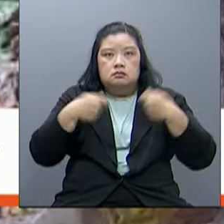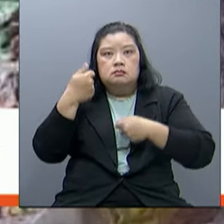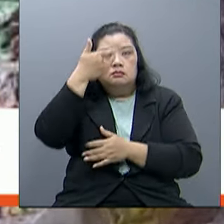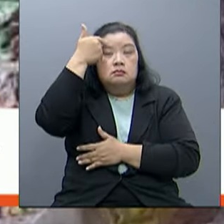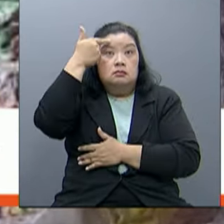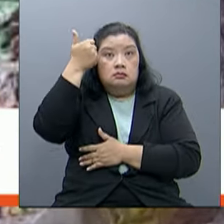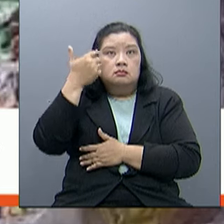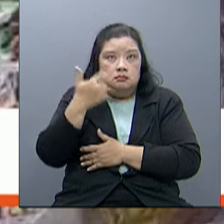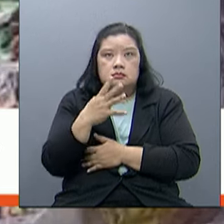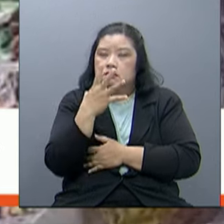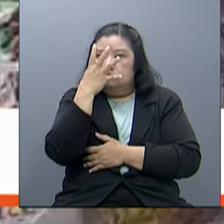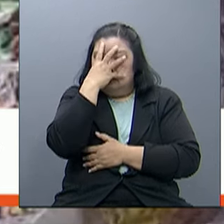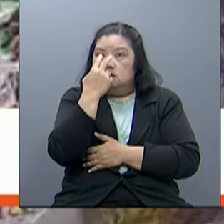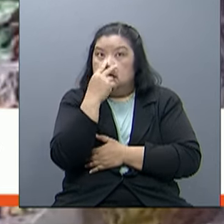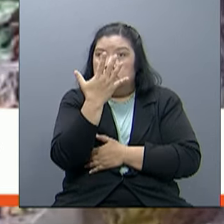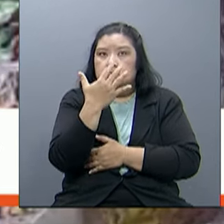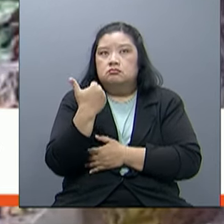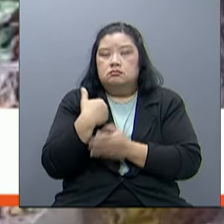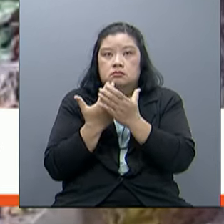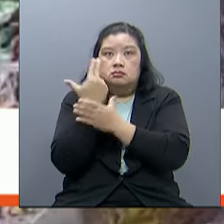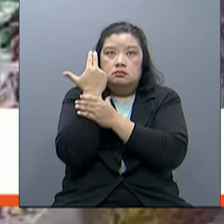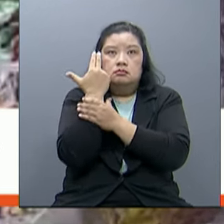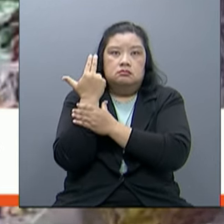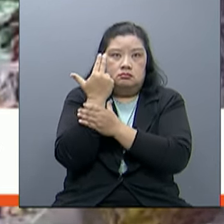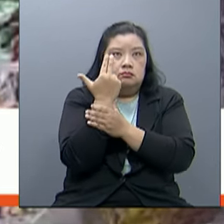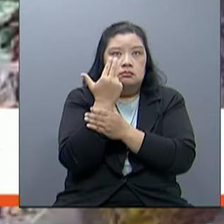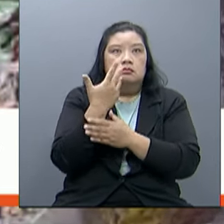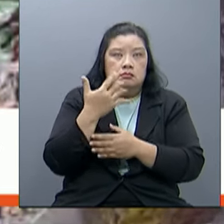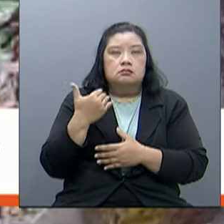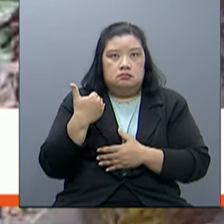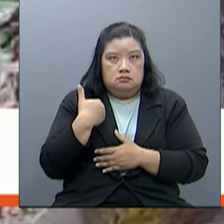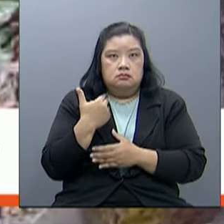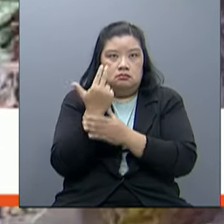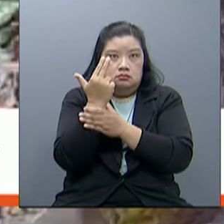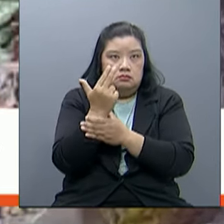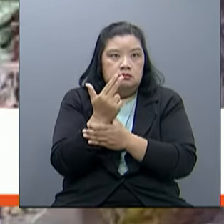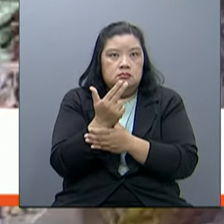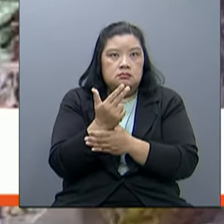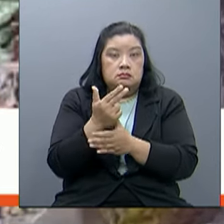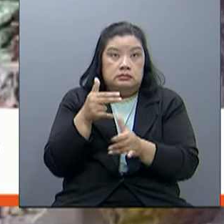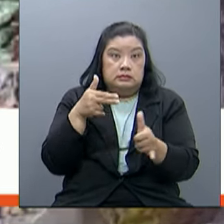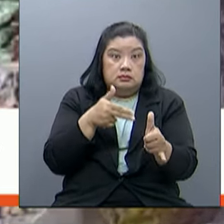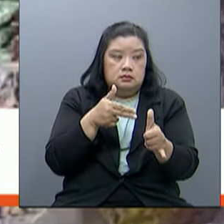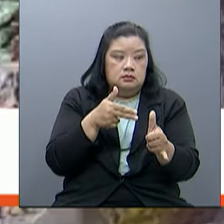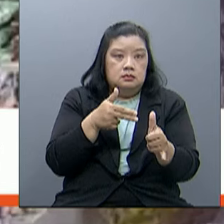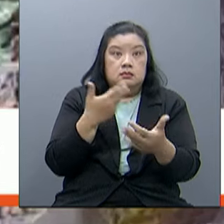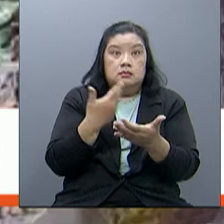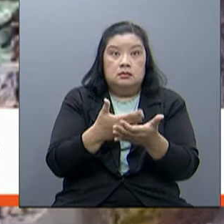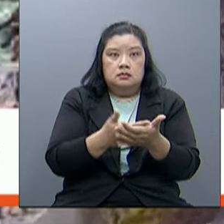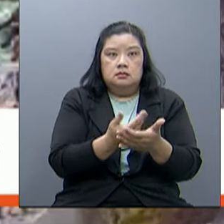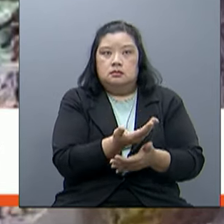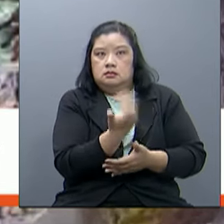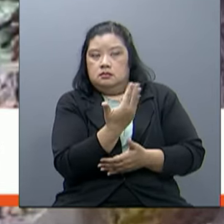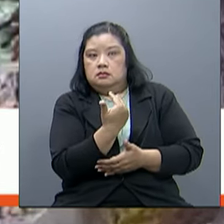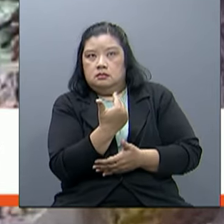ำพรางใบหน้าถืออาวุธปืนพกสั้นเข้าไปในร้านใช้อาวุธปืนบังคับเจ้าของร้านซึ่งนั่งอยู่ที่หน้าเคาน์เตอร์เพื่อให้ส่งเงิน